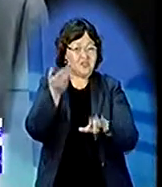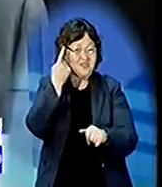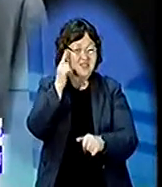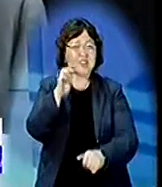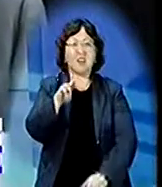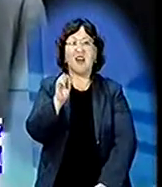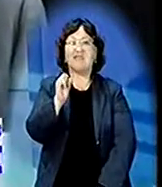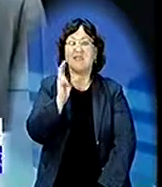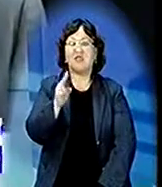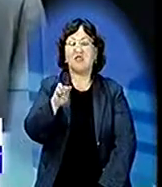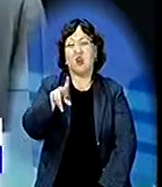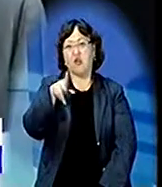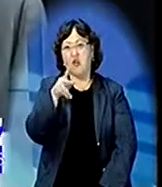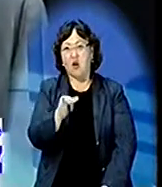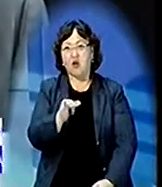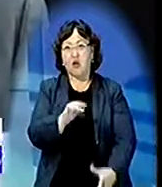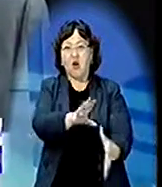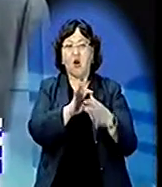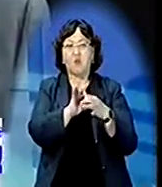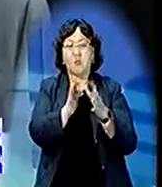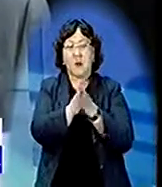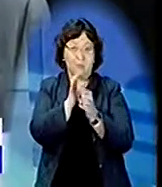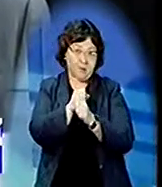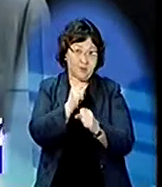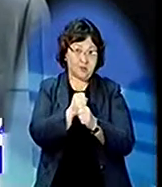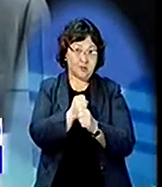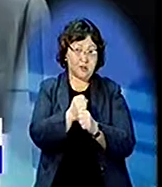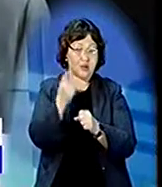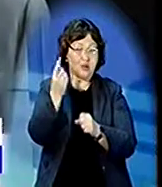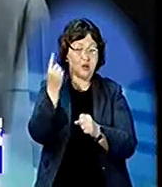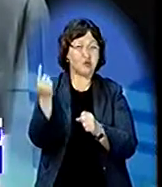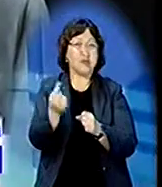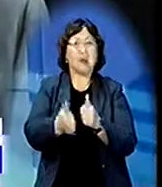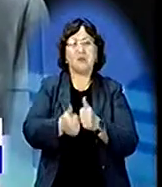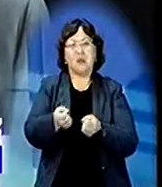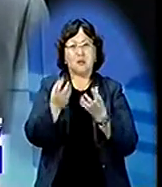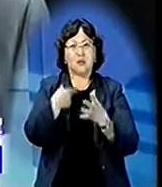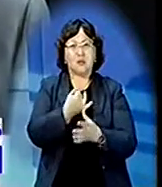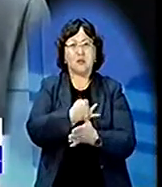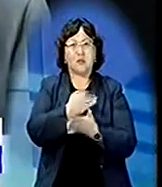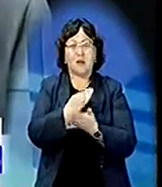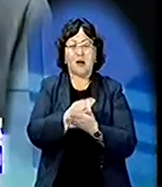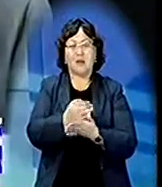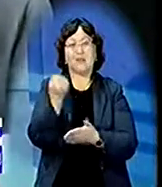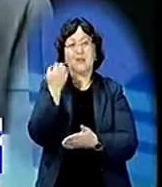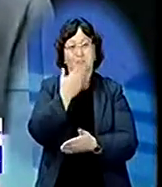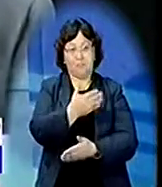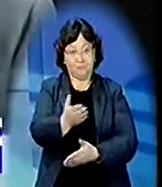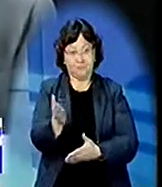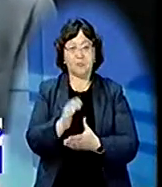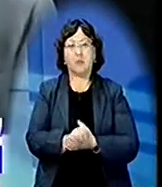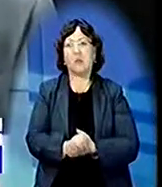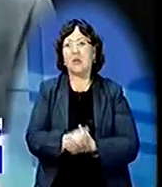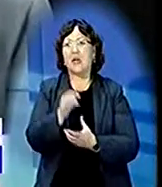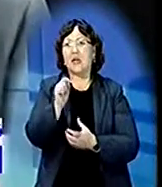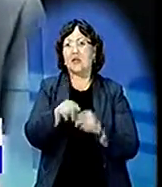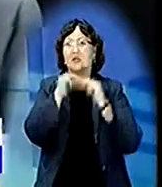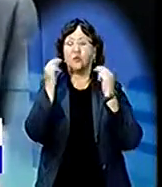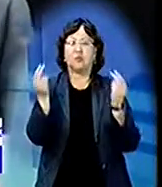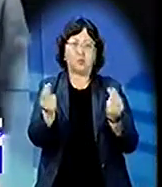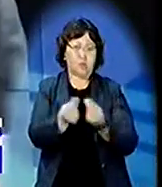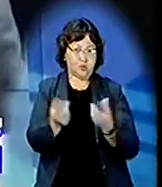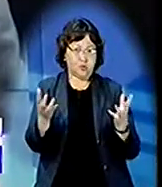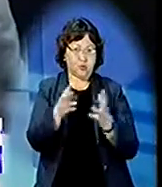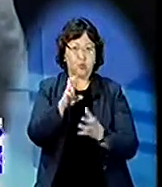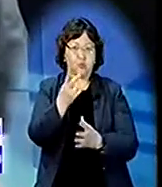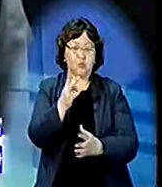нийлүүлэн өндөр амжилттай үр дүнтэй үйлчлэлтэй байна. Хадагтай байгаа. Энэхүү чуулганаар